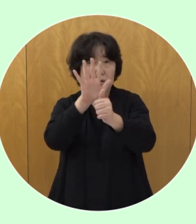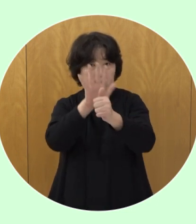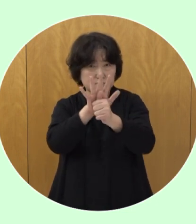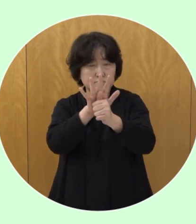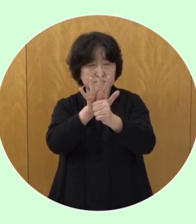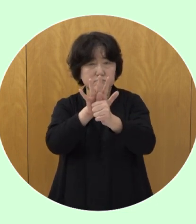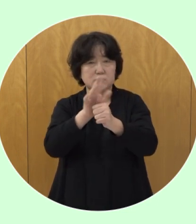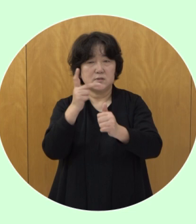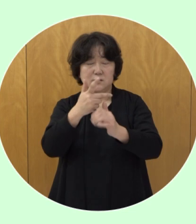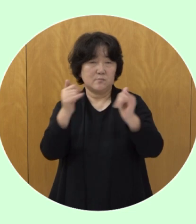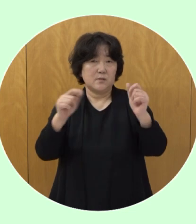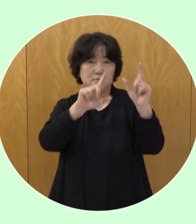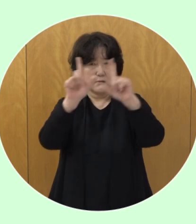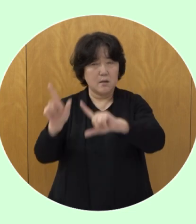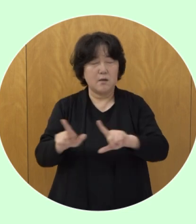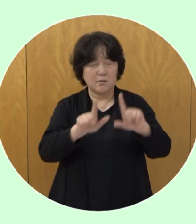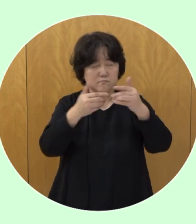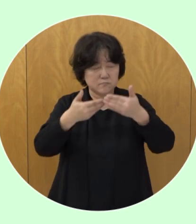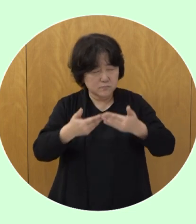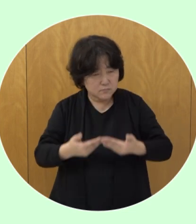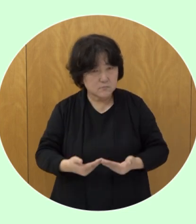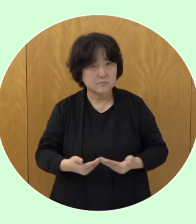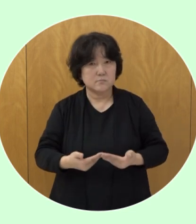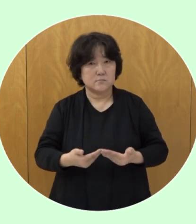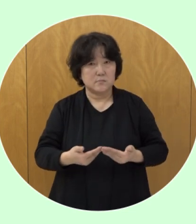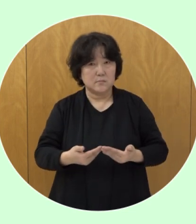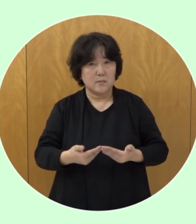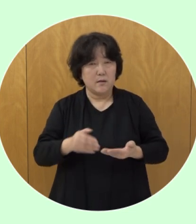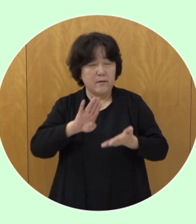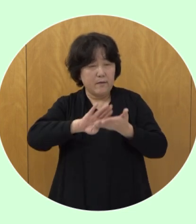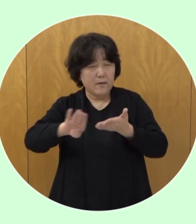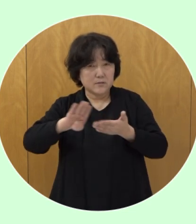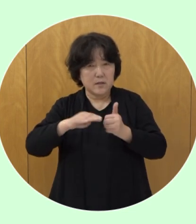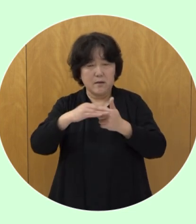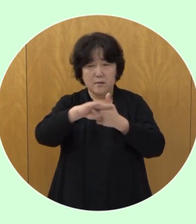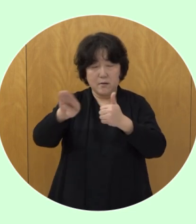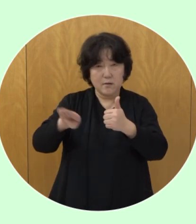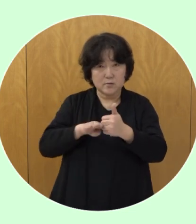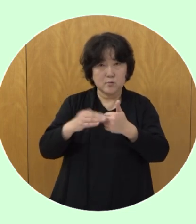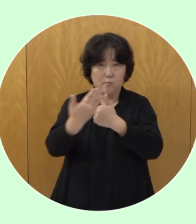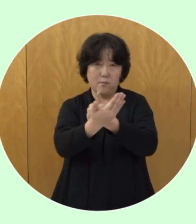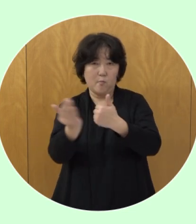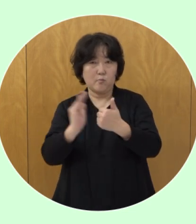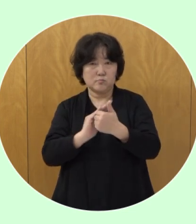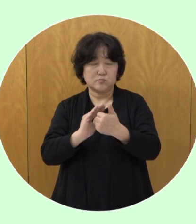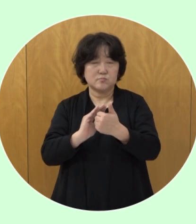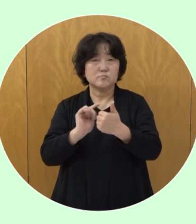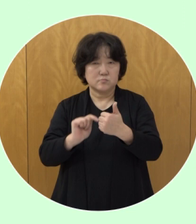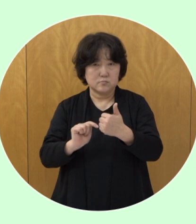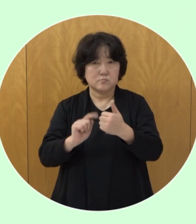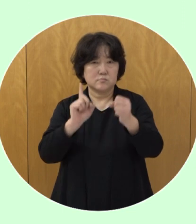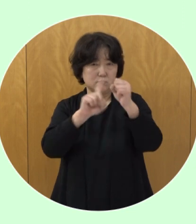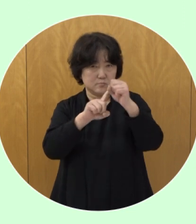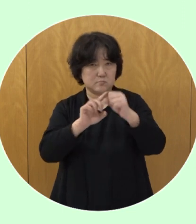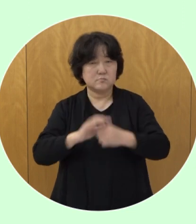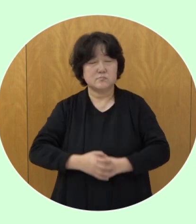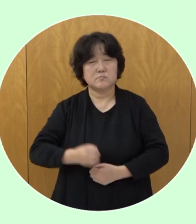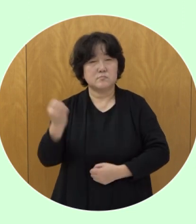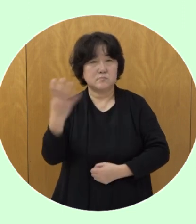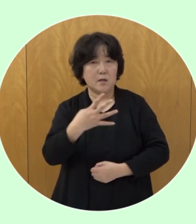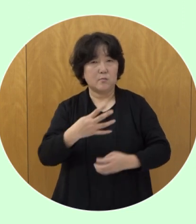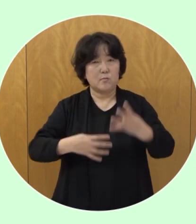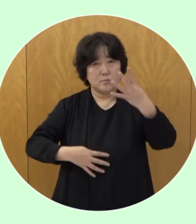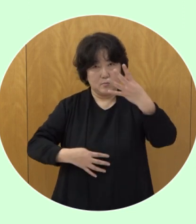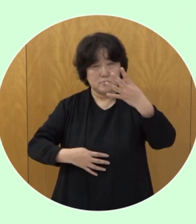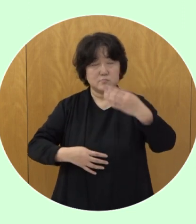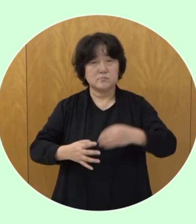市民生活における安定的な衛生環境の維持を図ってまいります。番号の4でございます